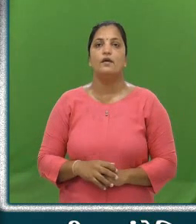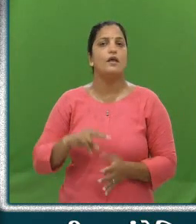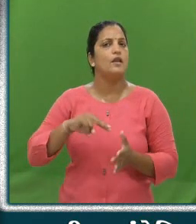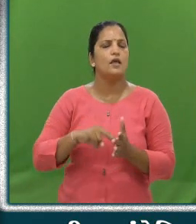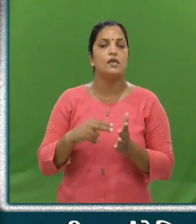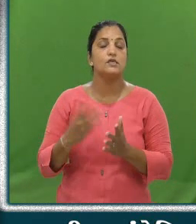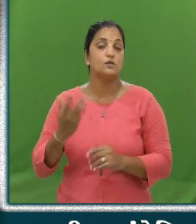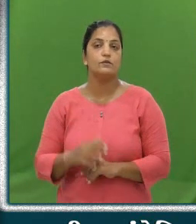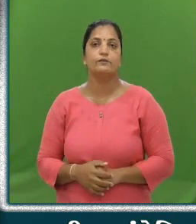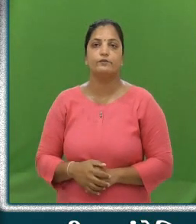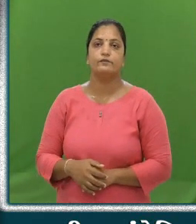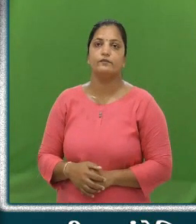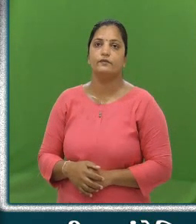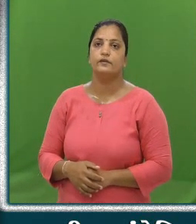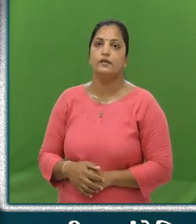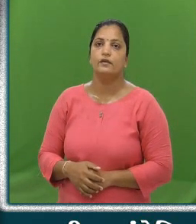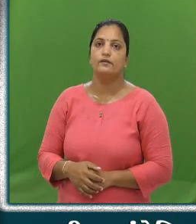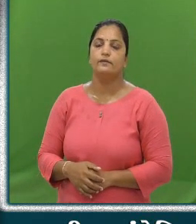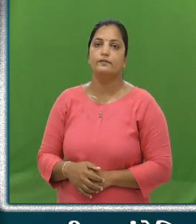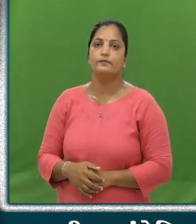છે બરોબર. એટલે